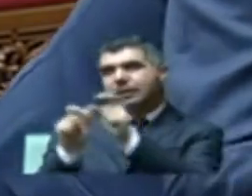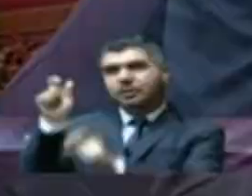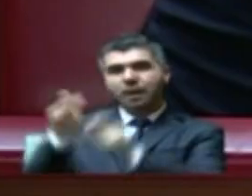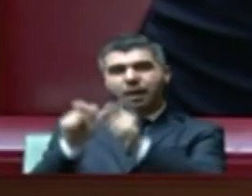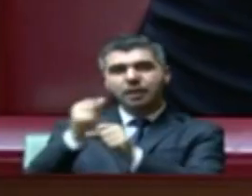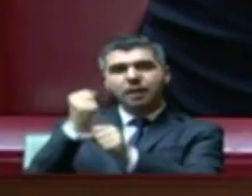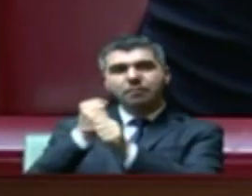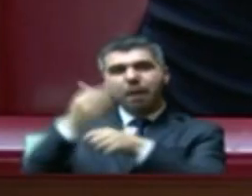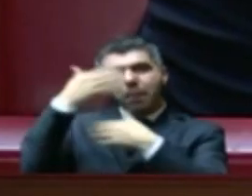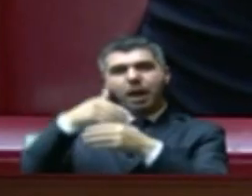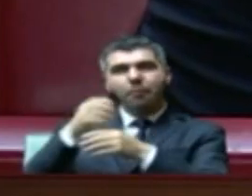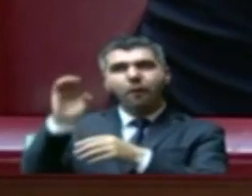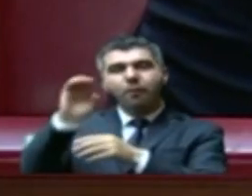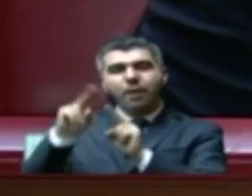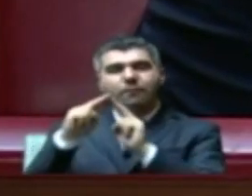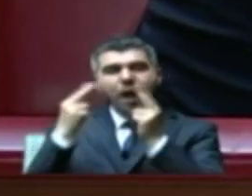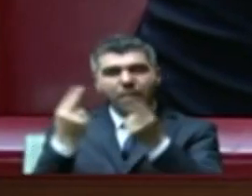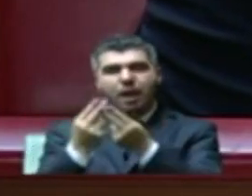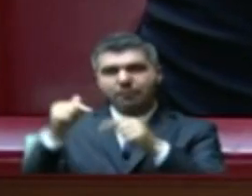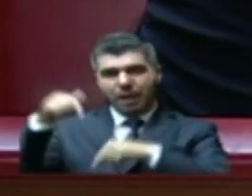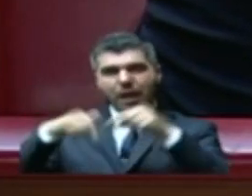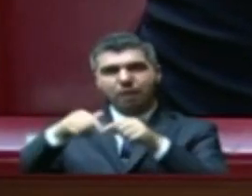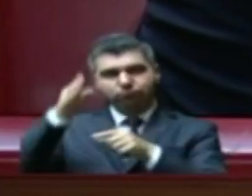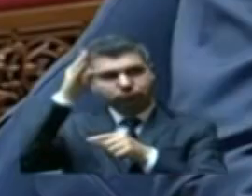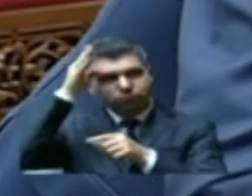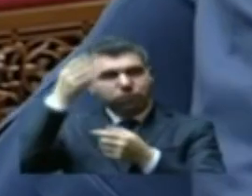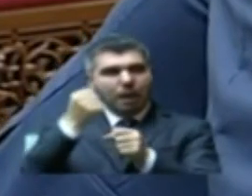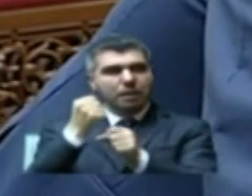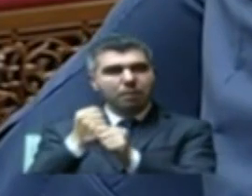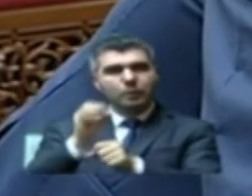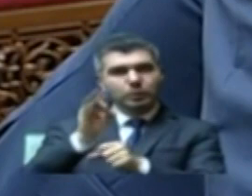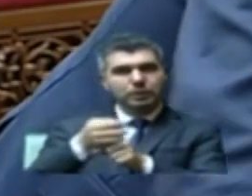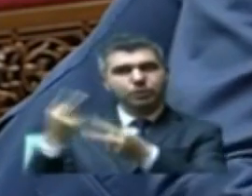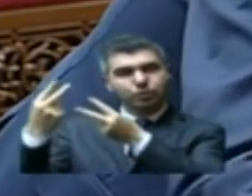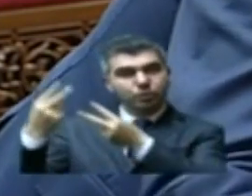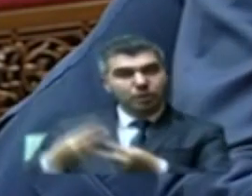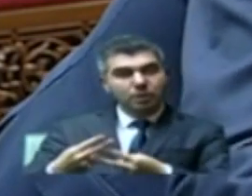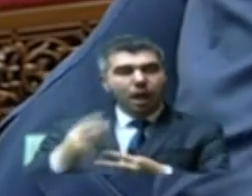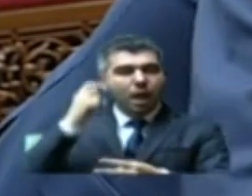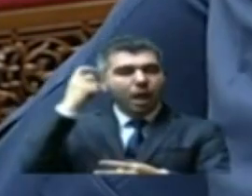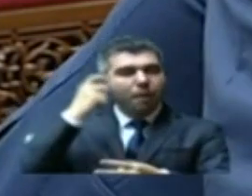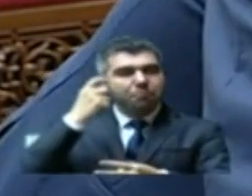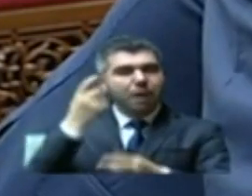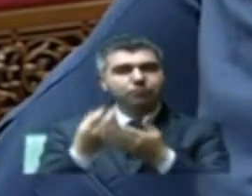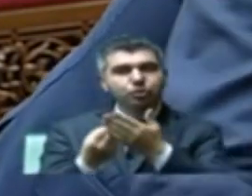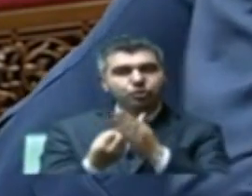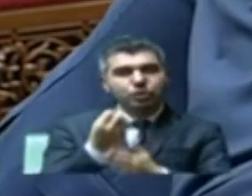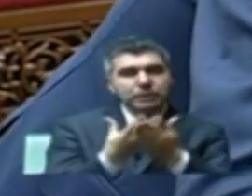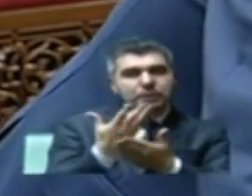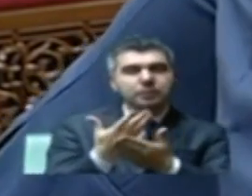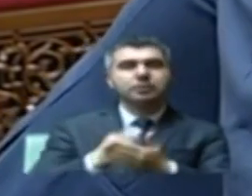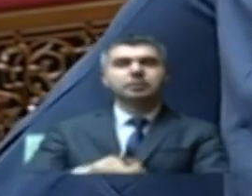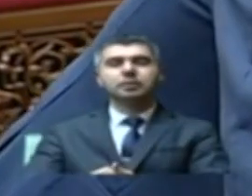من ناحية الإمكانيات والكفاءات والقدرات مهمة جدا. واش كاين أيضا بداية تفكير أو توجيه